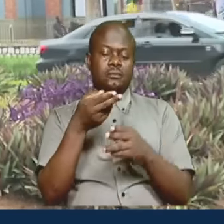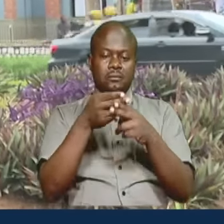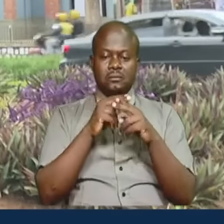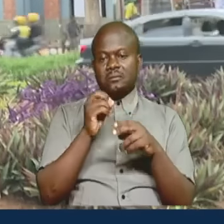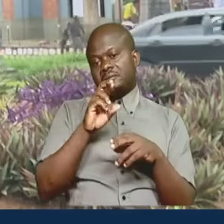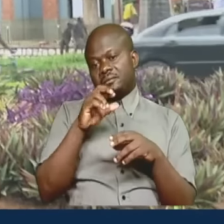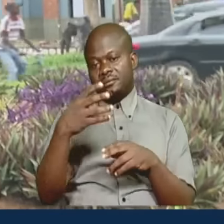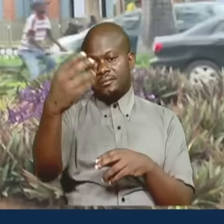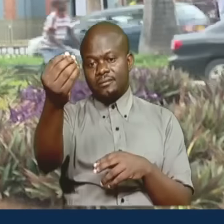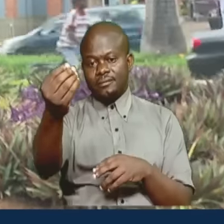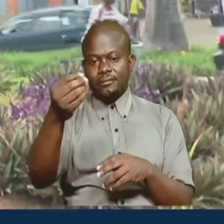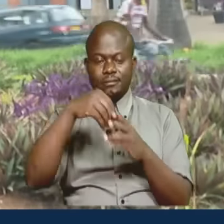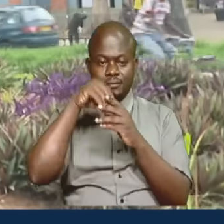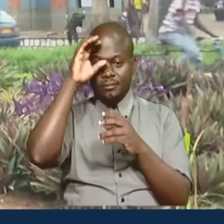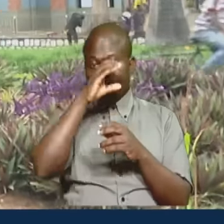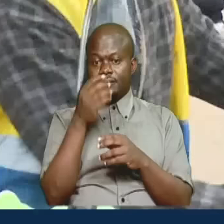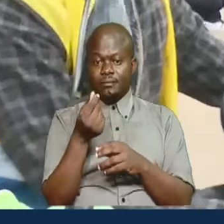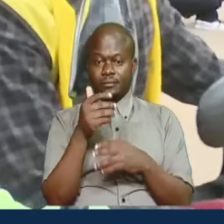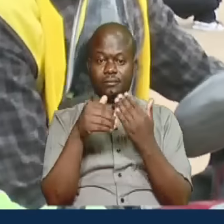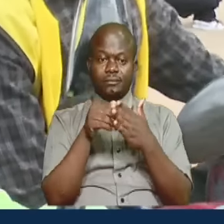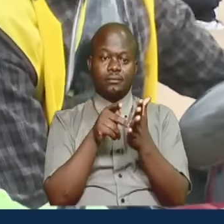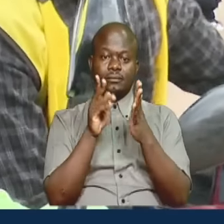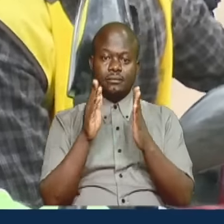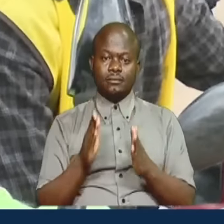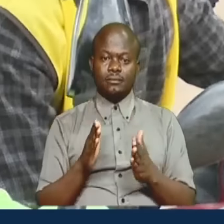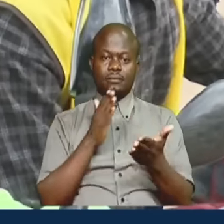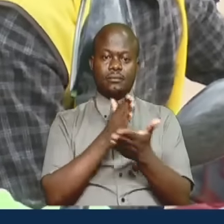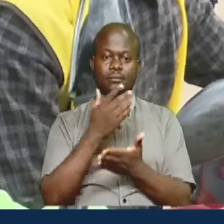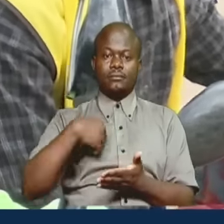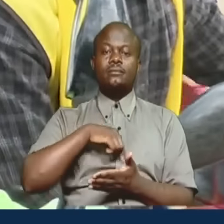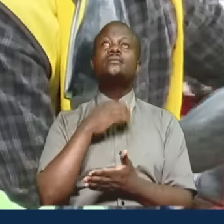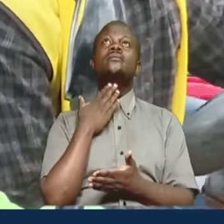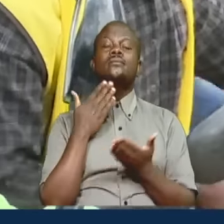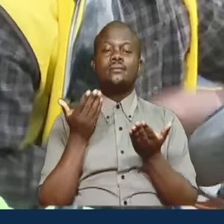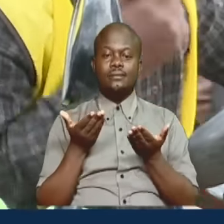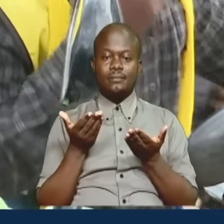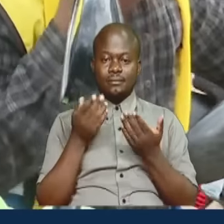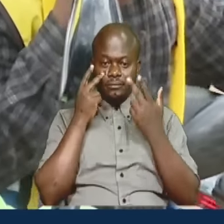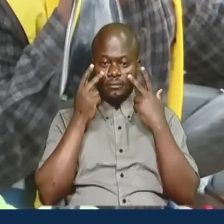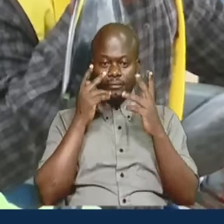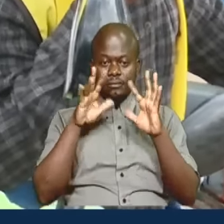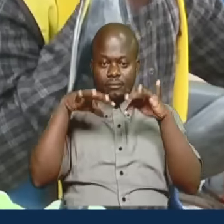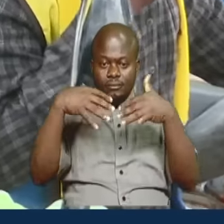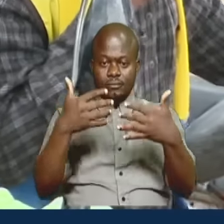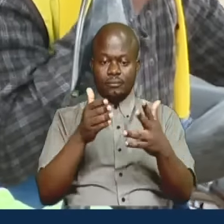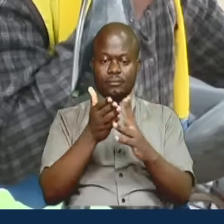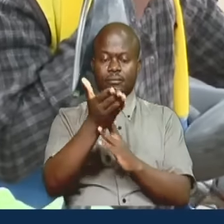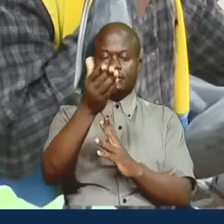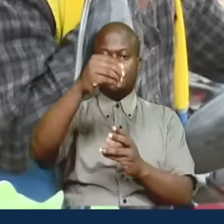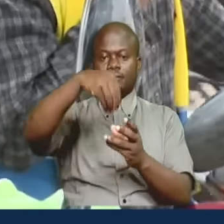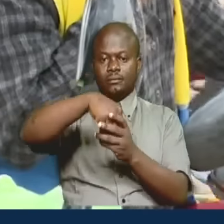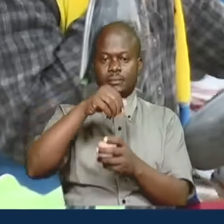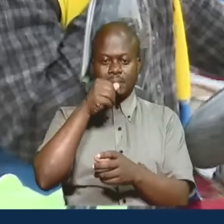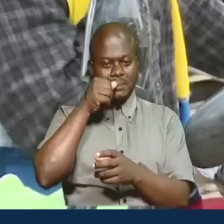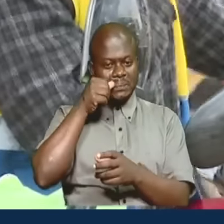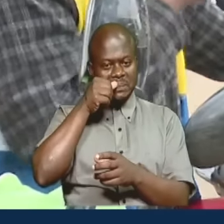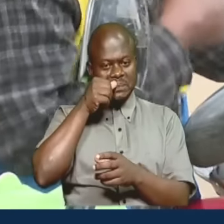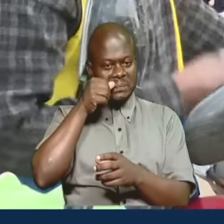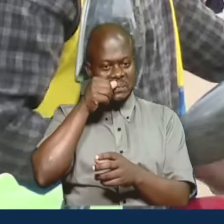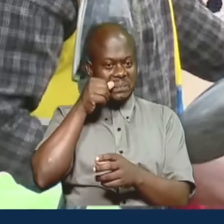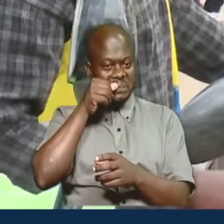ukujya gushaka n'amafaranga ukayigura. Nyine twifuza yuko bareba ukuntu bazabicisha wenda nko mu